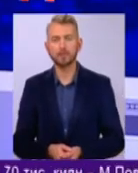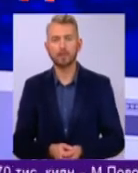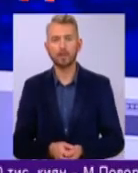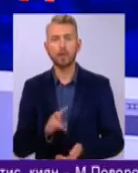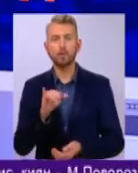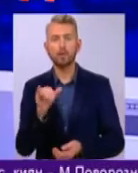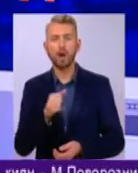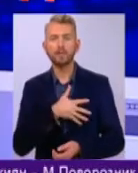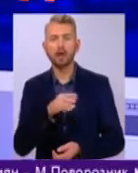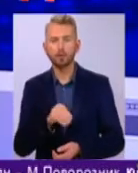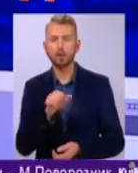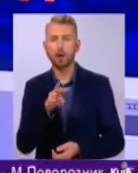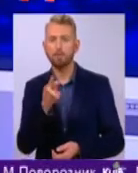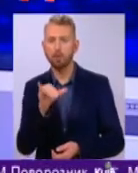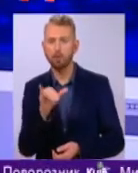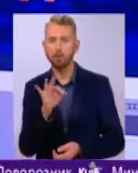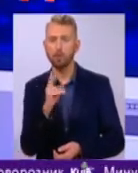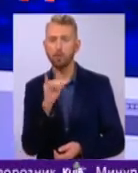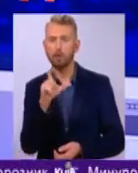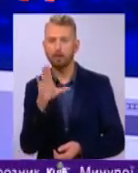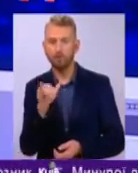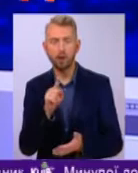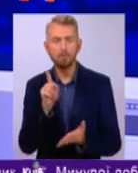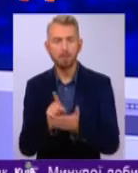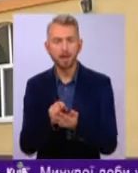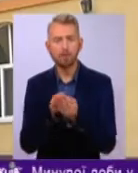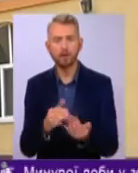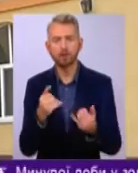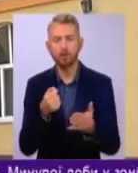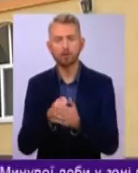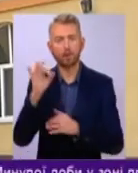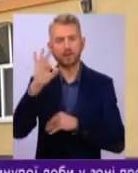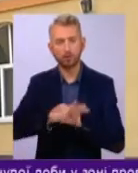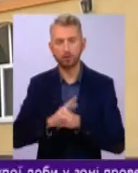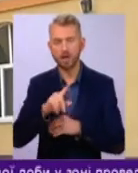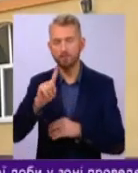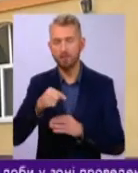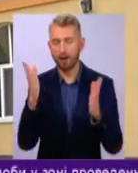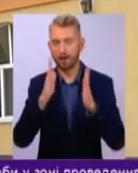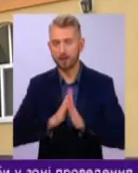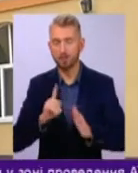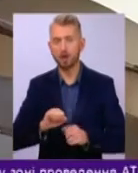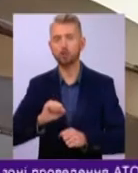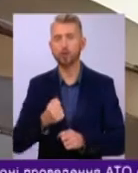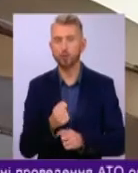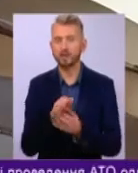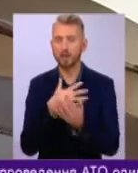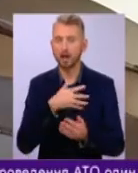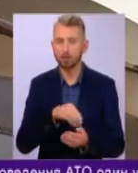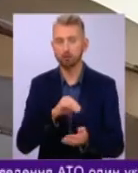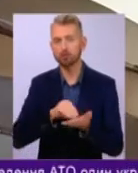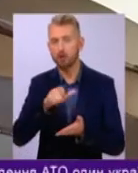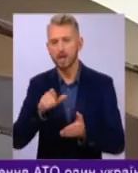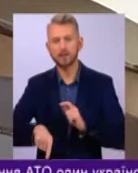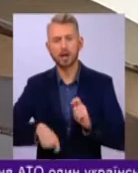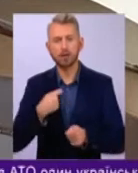Ну, а загиблу Аміну Окуєву мали поховати сьогодні до заходу сонця, як того вимагає іслам, але друзі загиблої і журналісти даремно